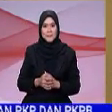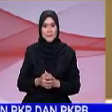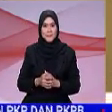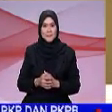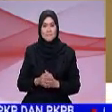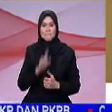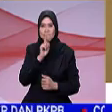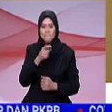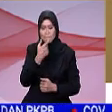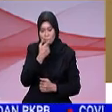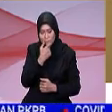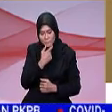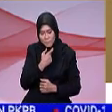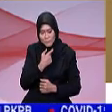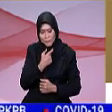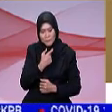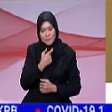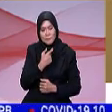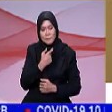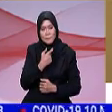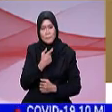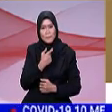sikitnya, rasa sedih kan?